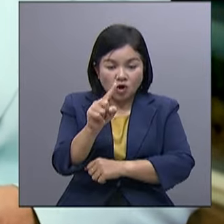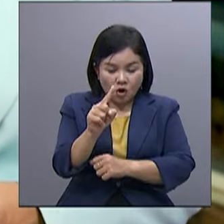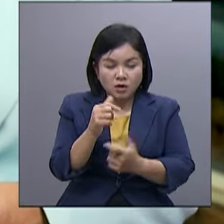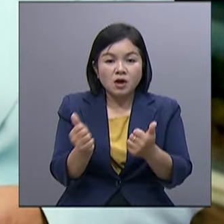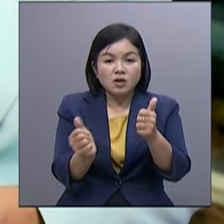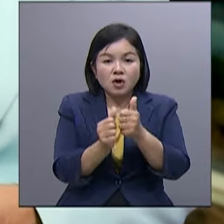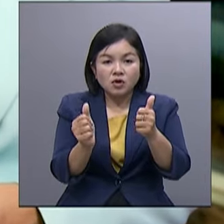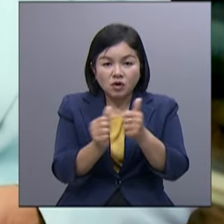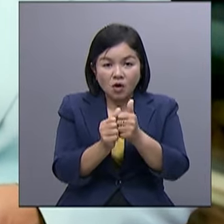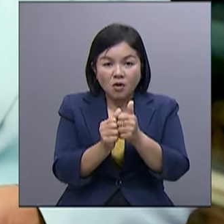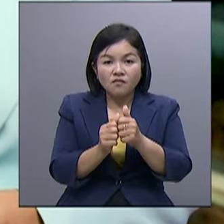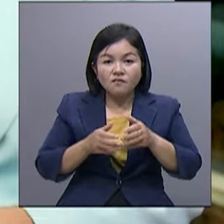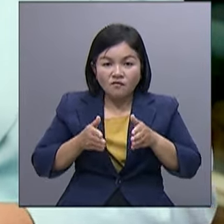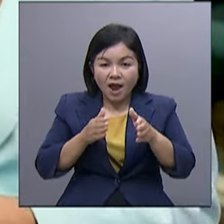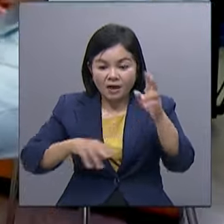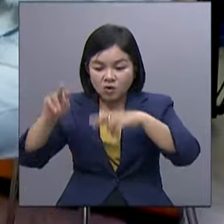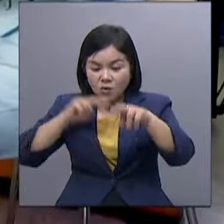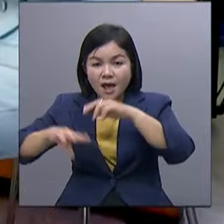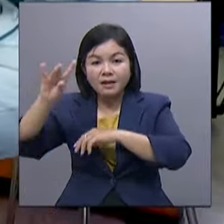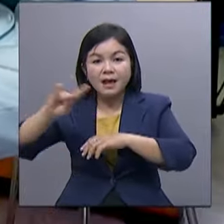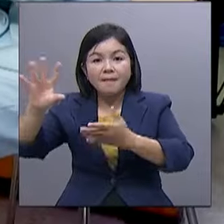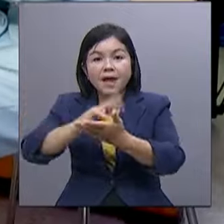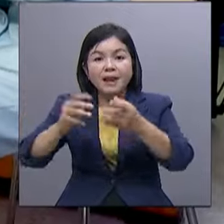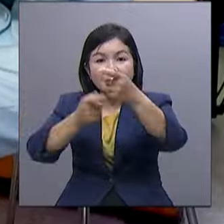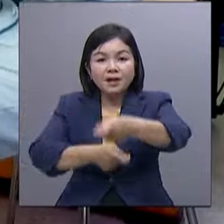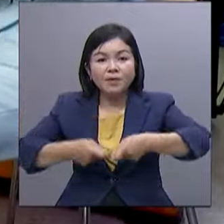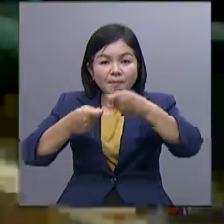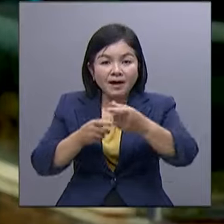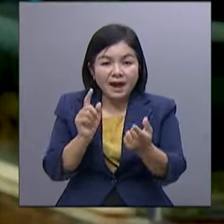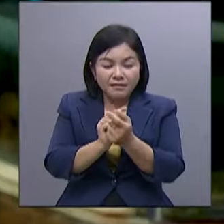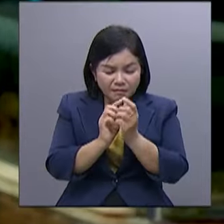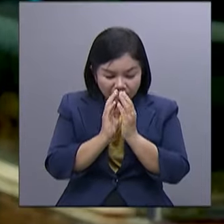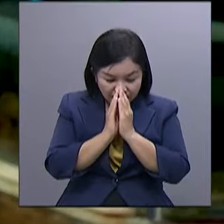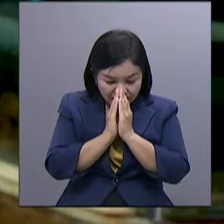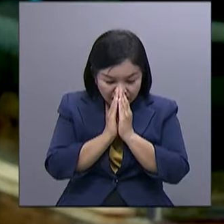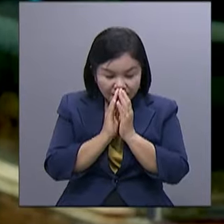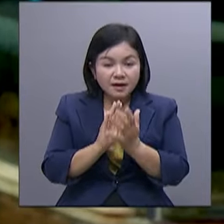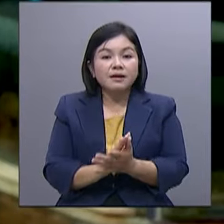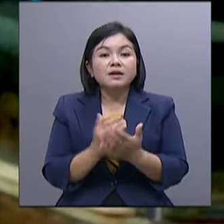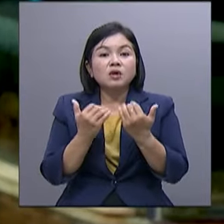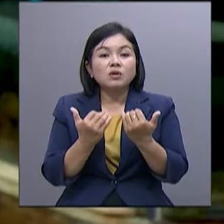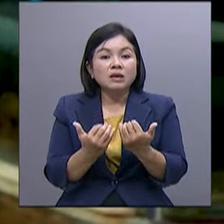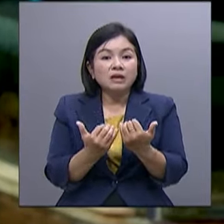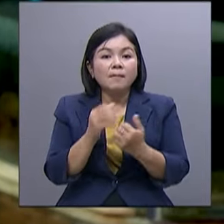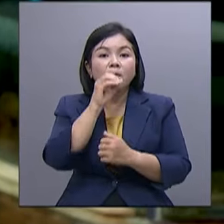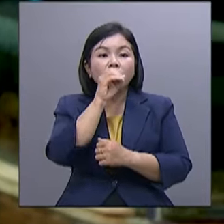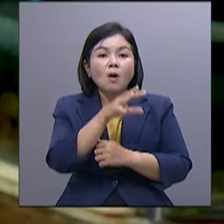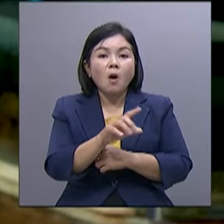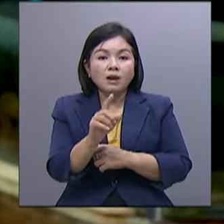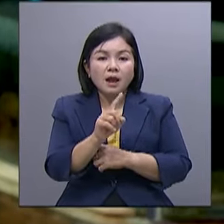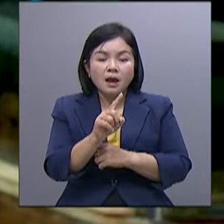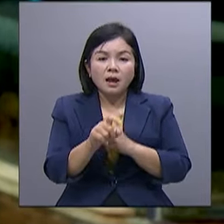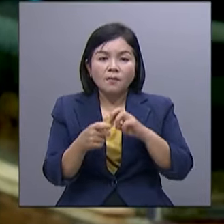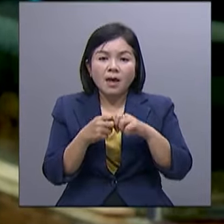คณบดีคณะประมงมหาวิทยาลัยเกษตรศาสตร์สวัสดีค่ะสวัสดีครับอาจารย์คะก่อนอื่นขอย้ำก่อนว่าสาเหตุ